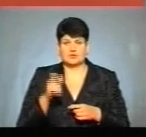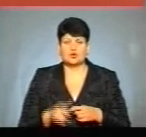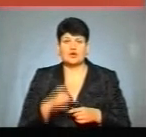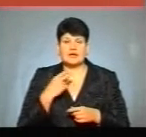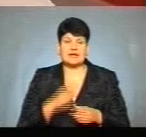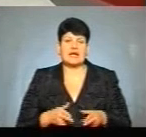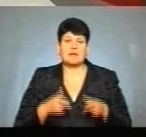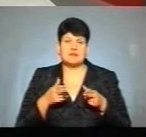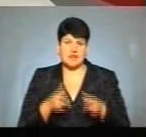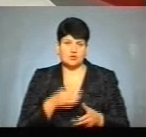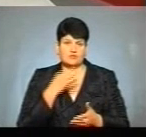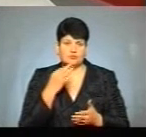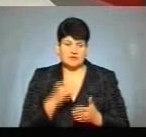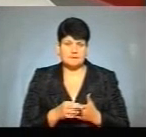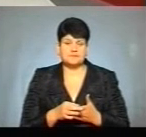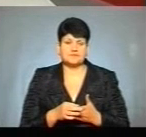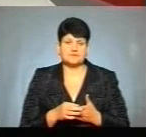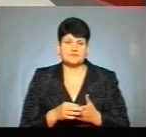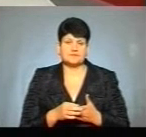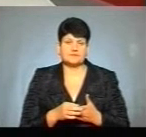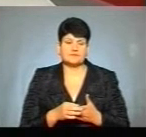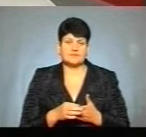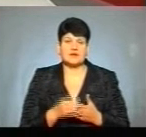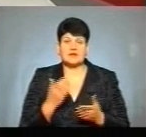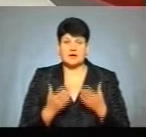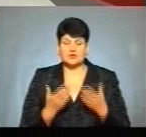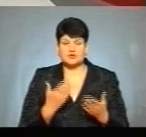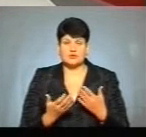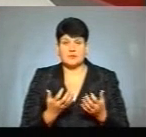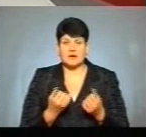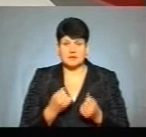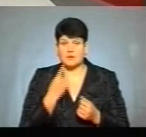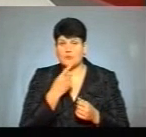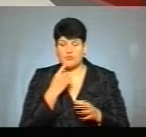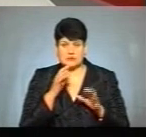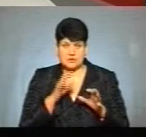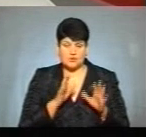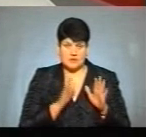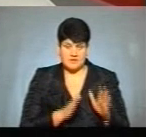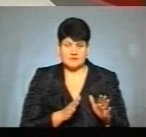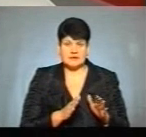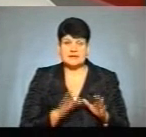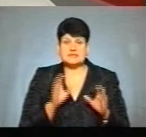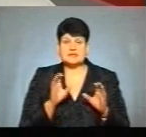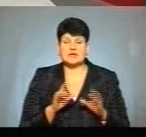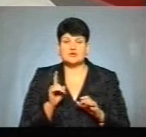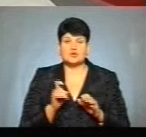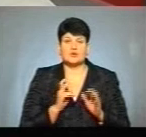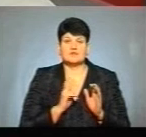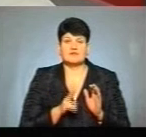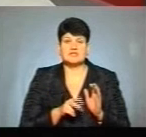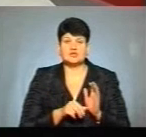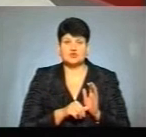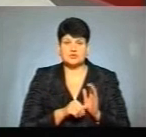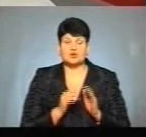кримінальної відповідальності. Угу. За... І тоді яка? Якщо ж брати мовою законодавця, стаття 126.1 «Домашнє